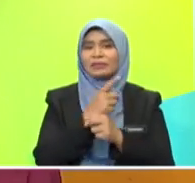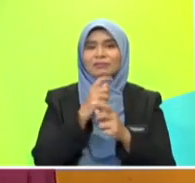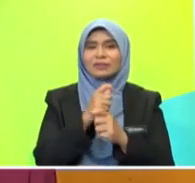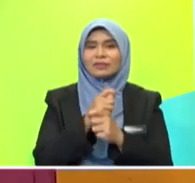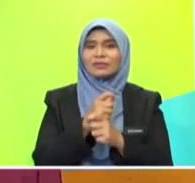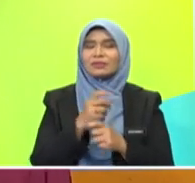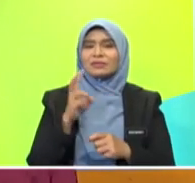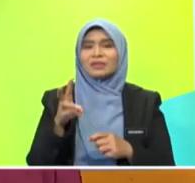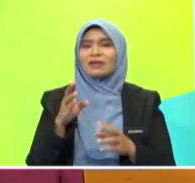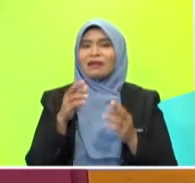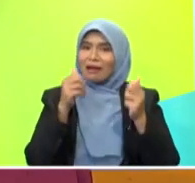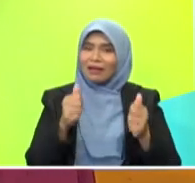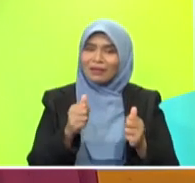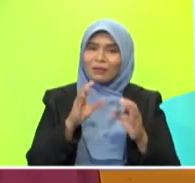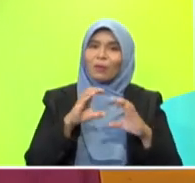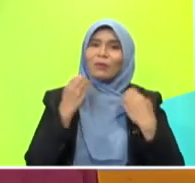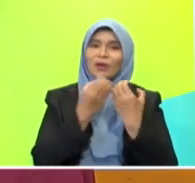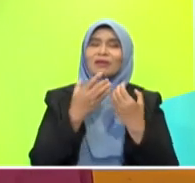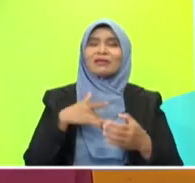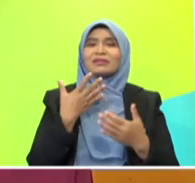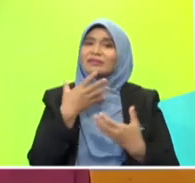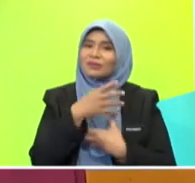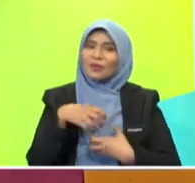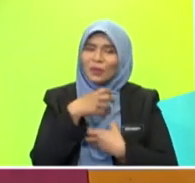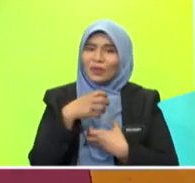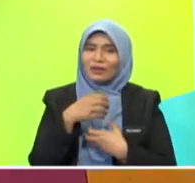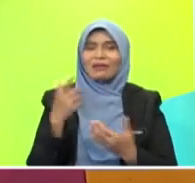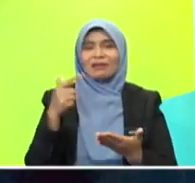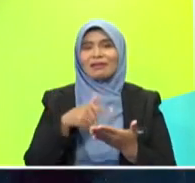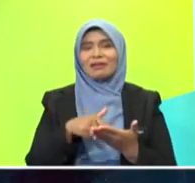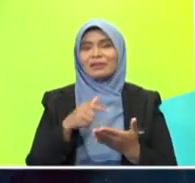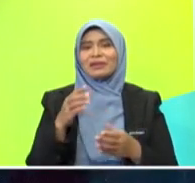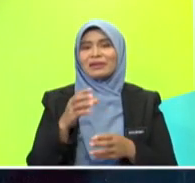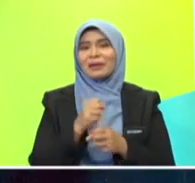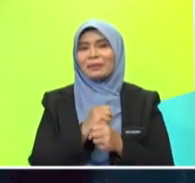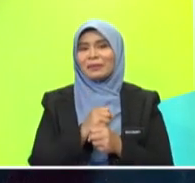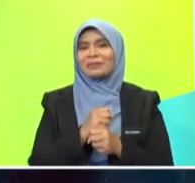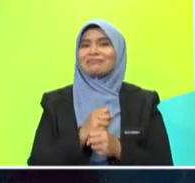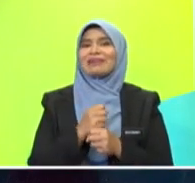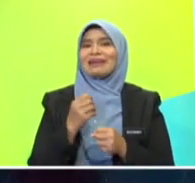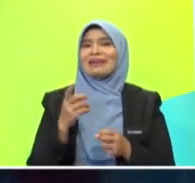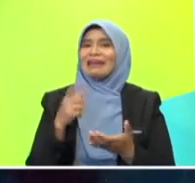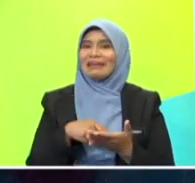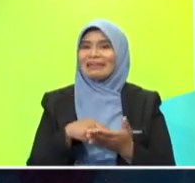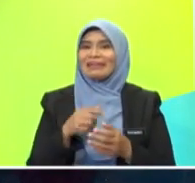semua ahli kumpulan tentu bahasa Srono lagi pun dapat stiker lagi